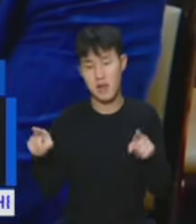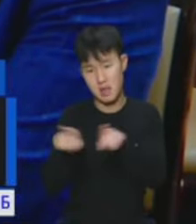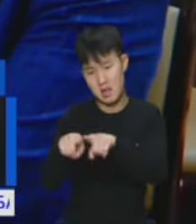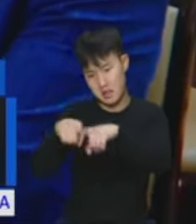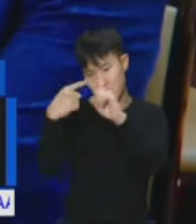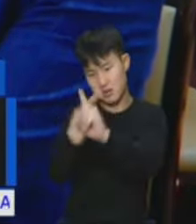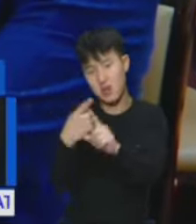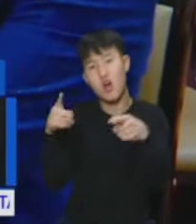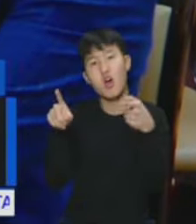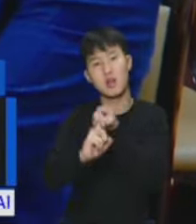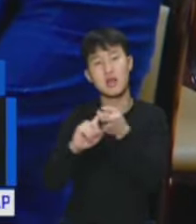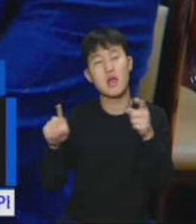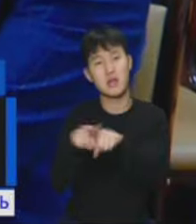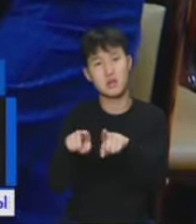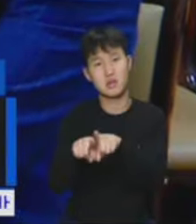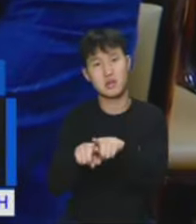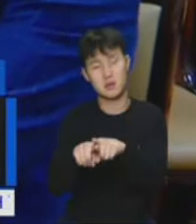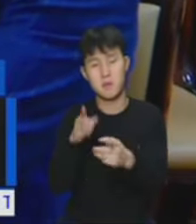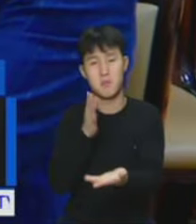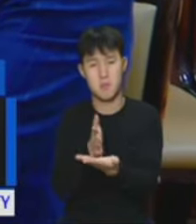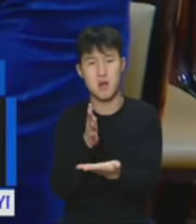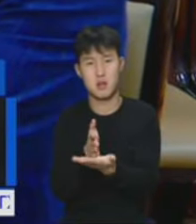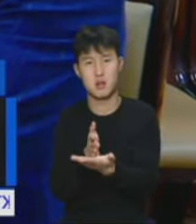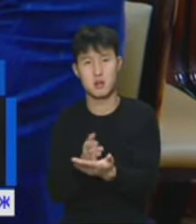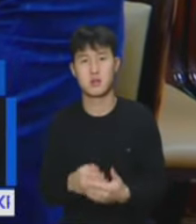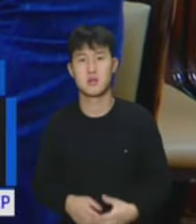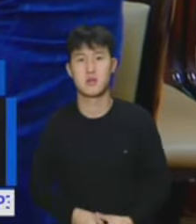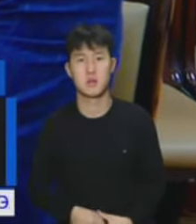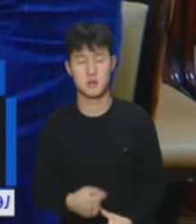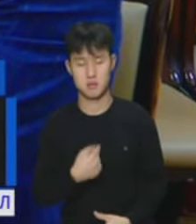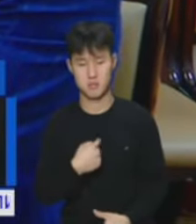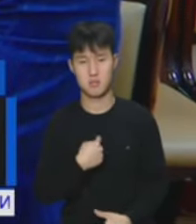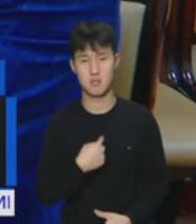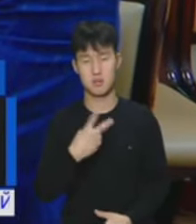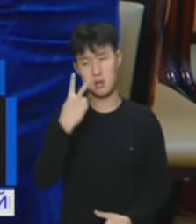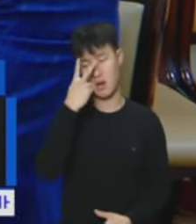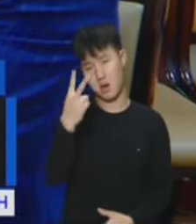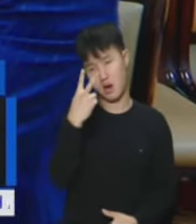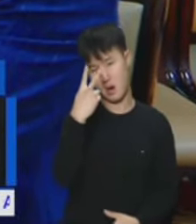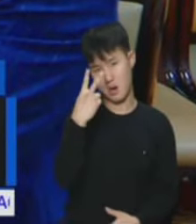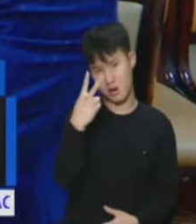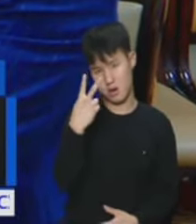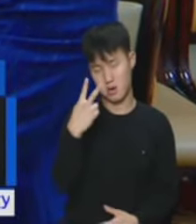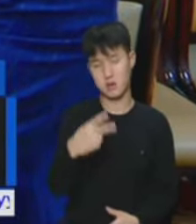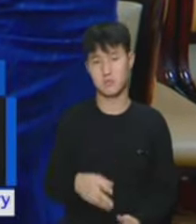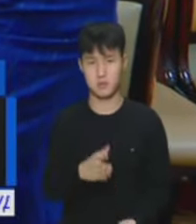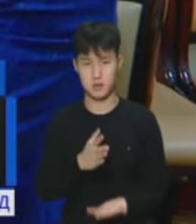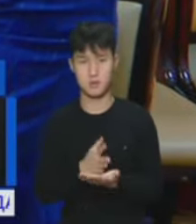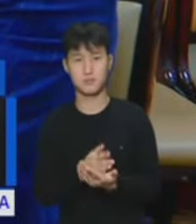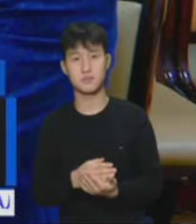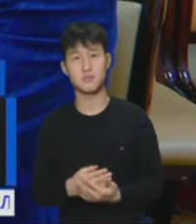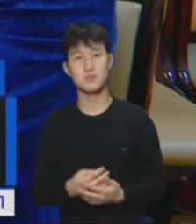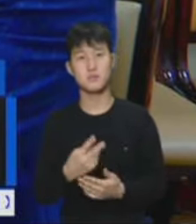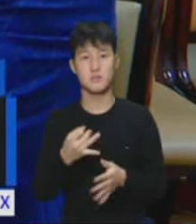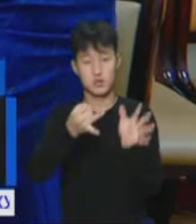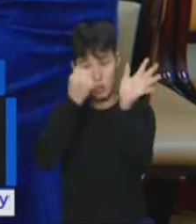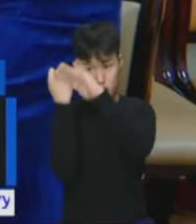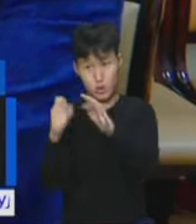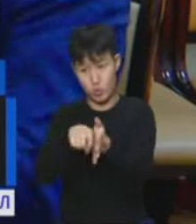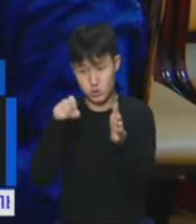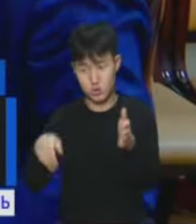шин чанартай болцсон байна гэж би үзэх болно. Би тэгтээ 7 хоногийн хугацаа өгч